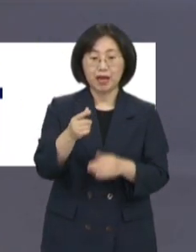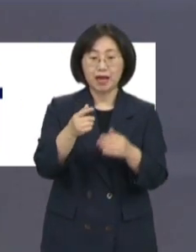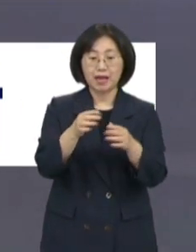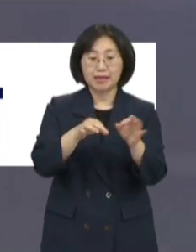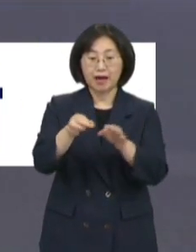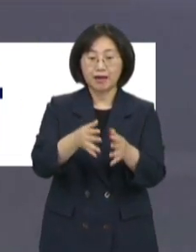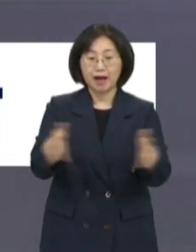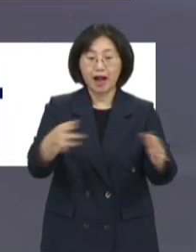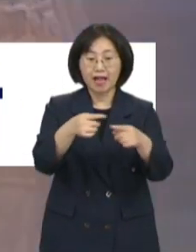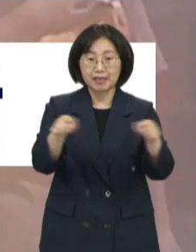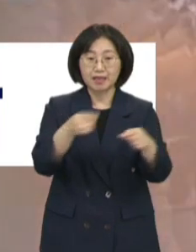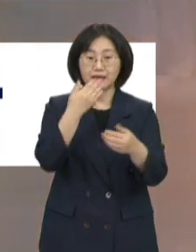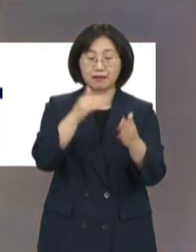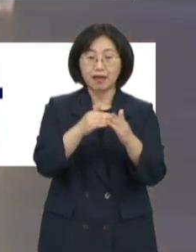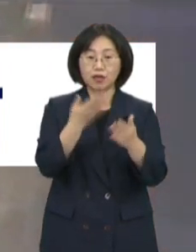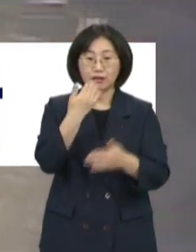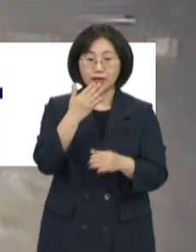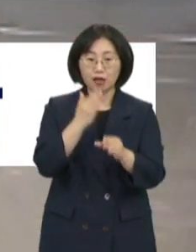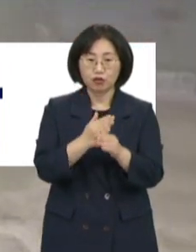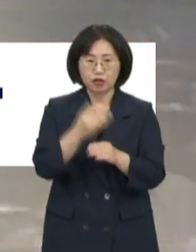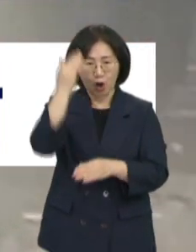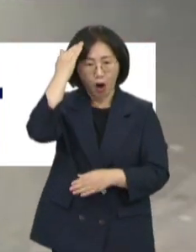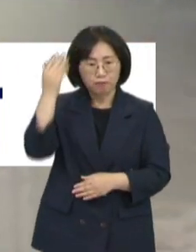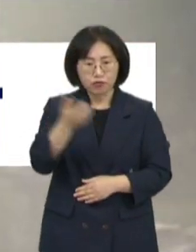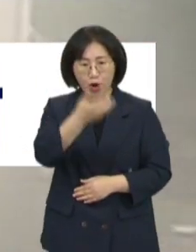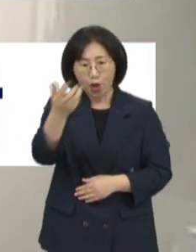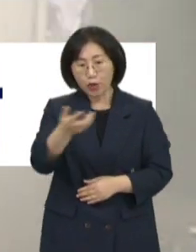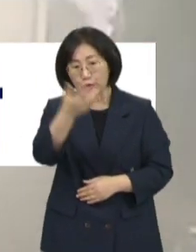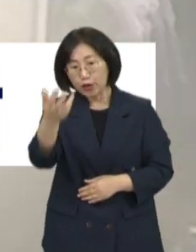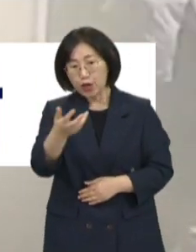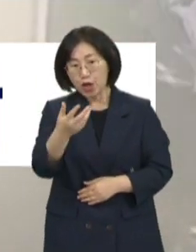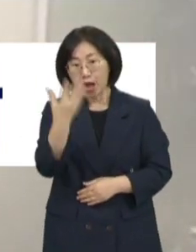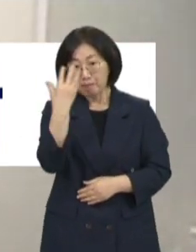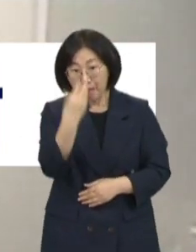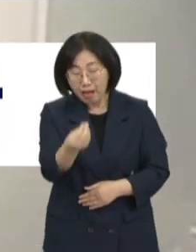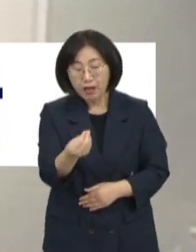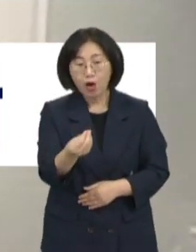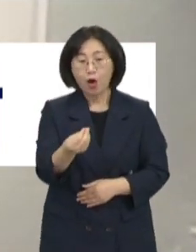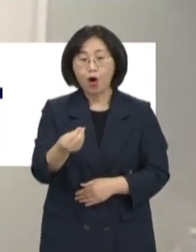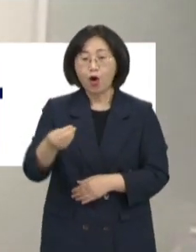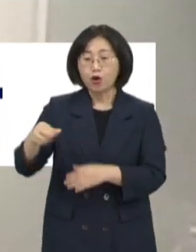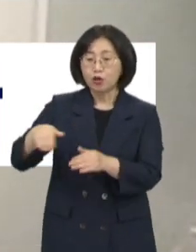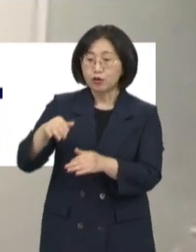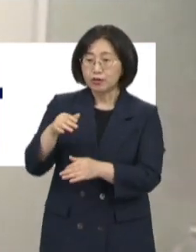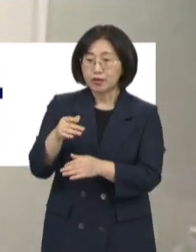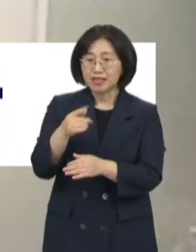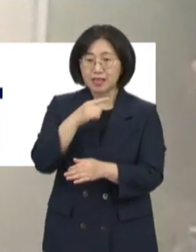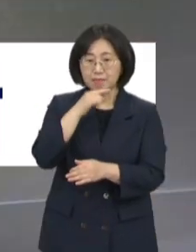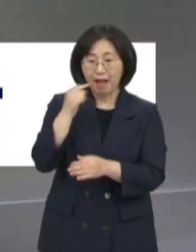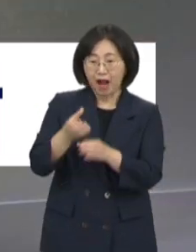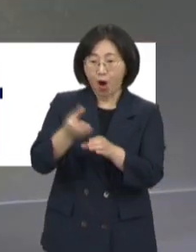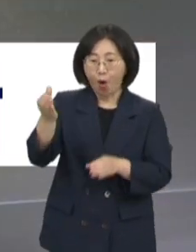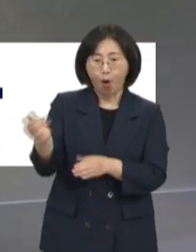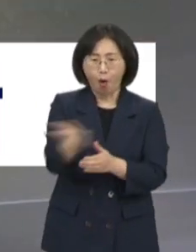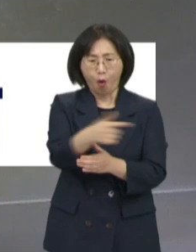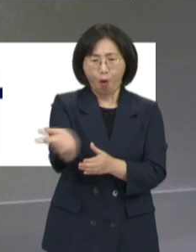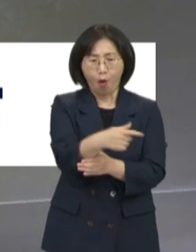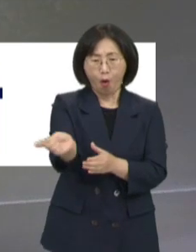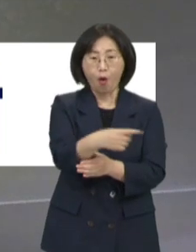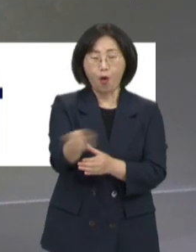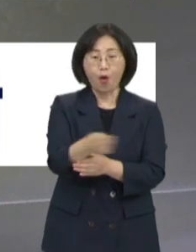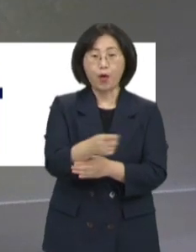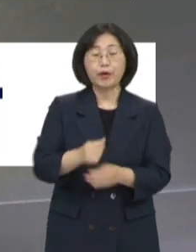하던 중 검은 연기와 함께 상가주택 뒤편에 난 불을 보고 주변에 있던 소화기 등으로 초기 진화에